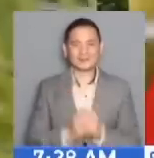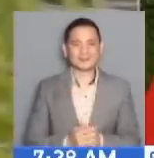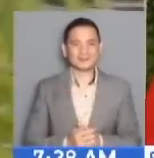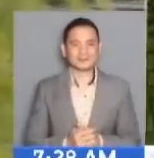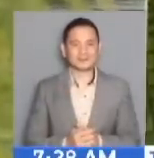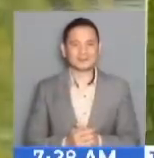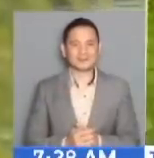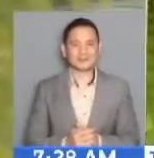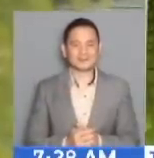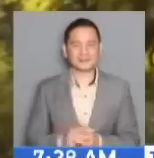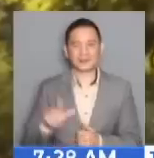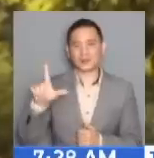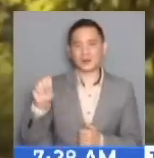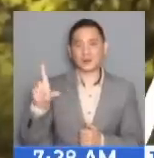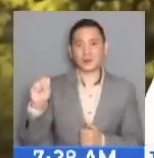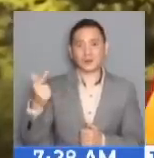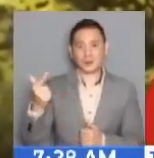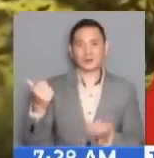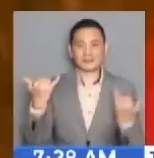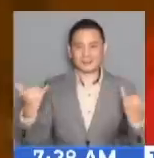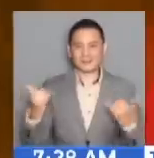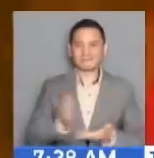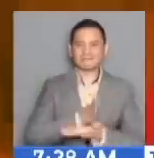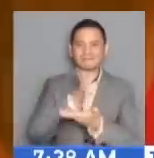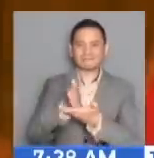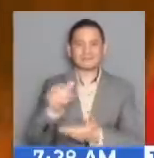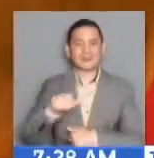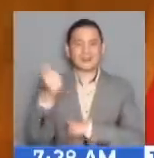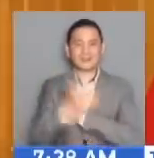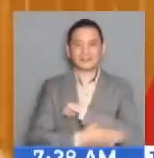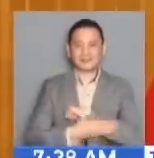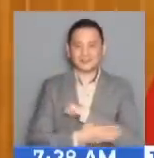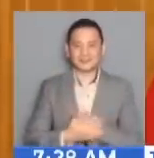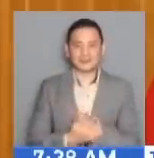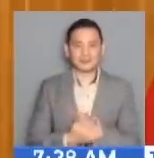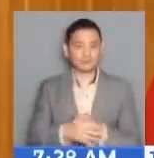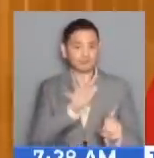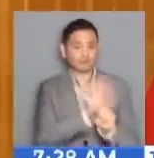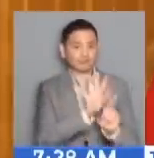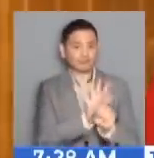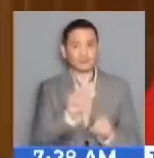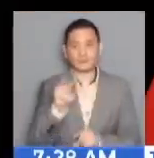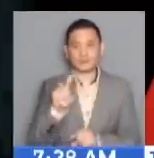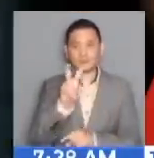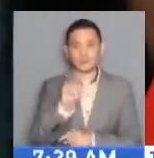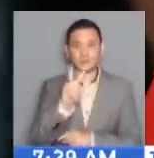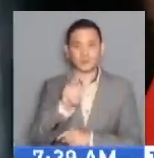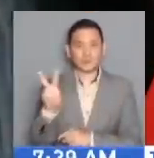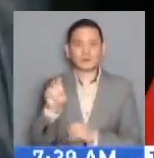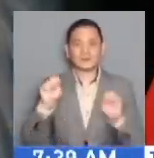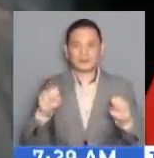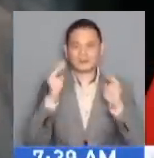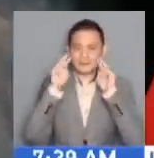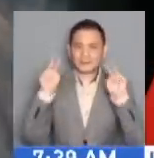Lolong Goes Overseas, ang Philippines' most watched TV show ng 2022, mapapanood na rin sa Indonesia. Ito